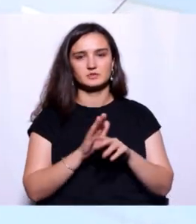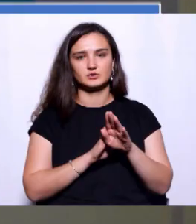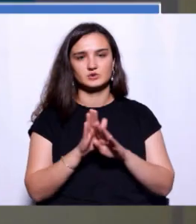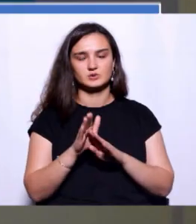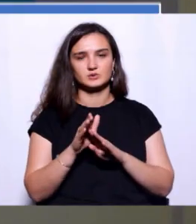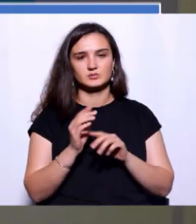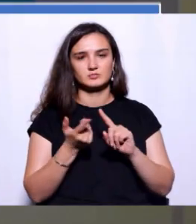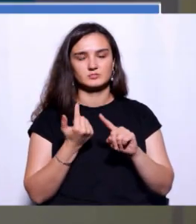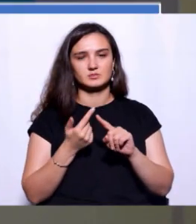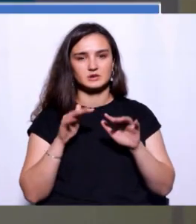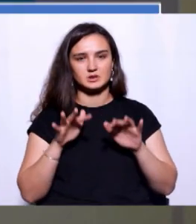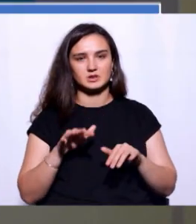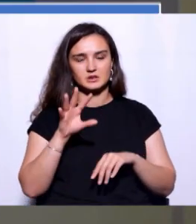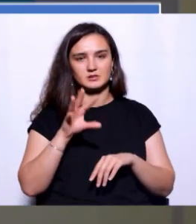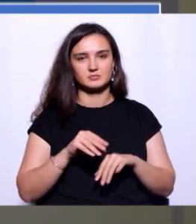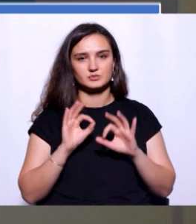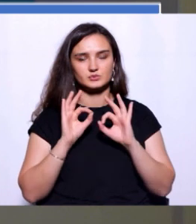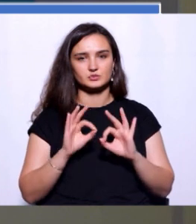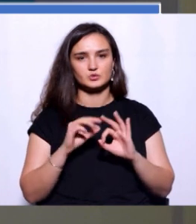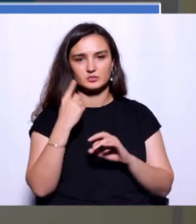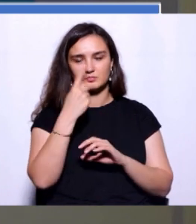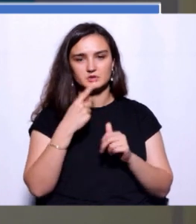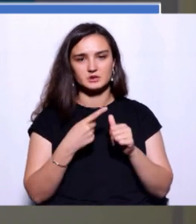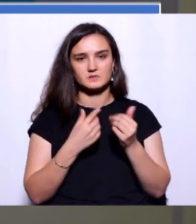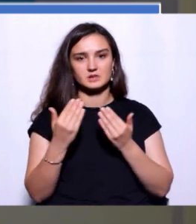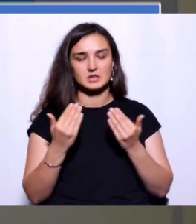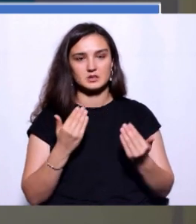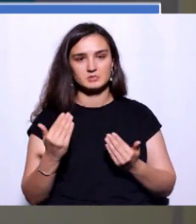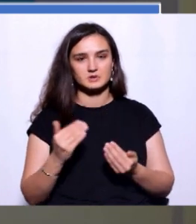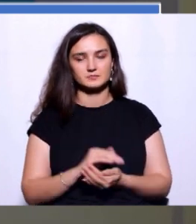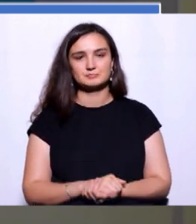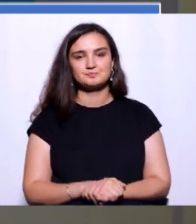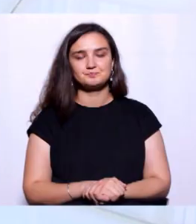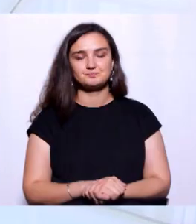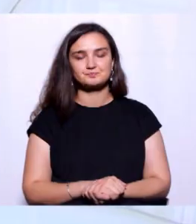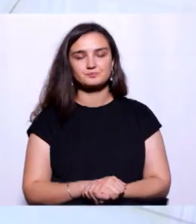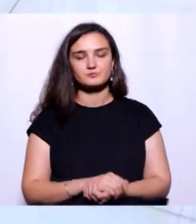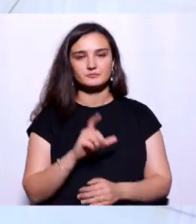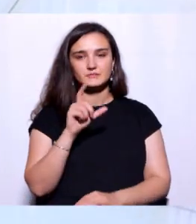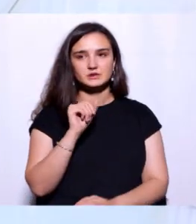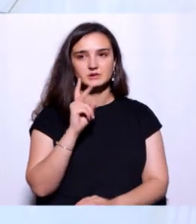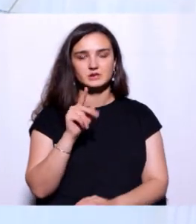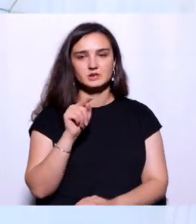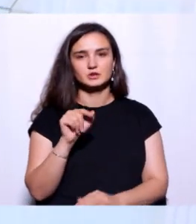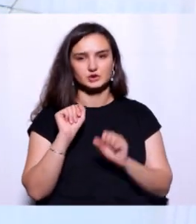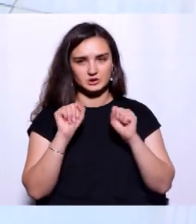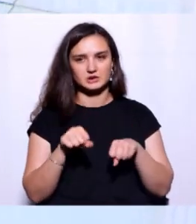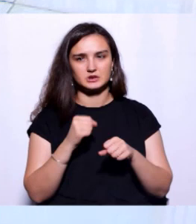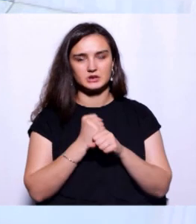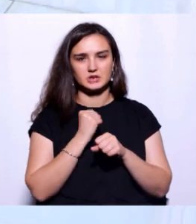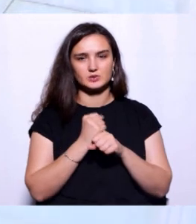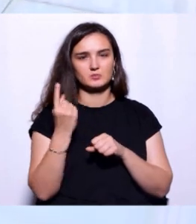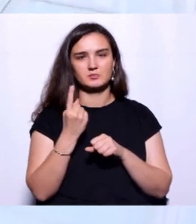შეავსეთ გამოტოვებული ადგილები სწორი პირის ნაცვალსახელებით. And Zach. Yes. Can you do